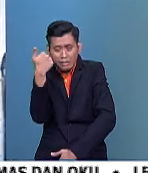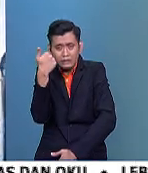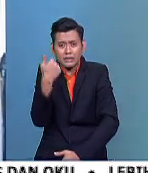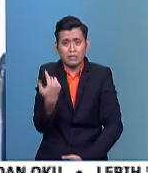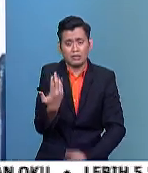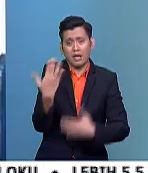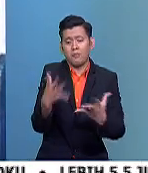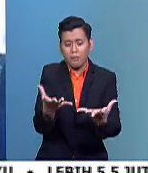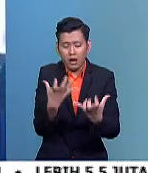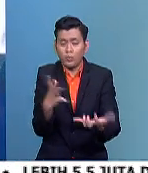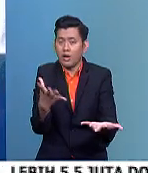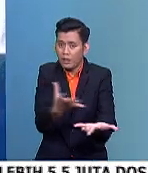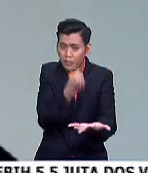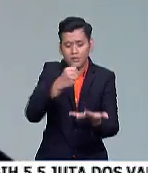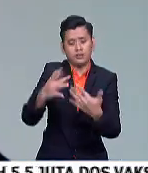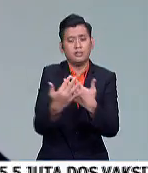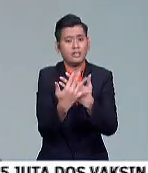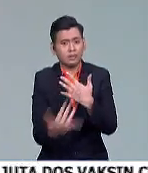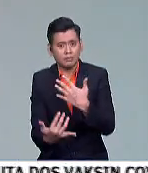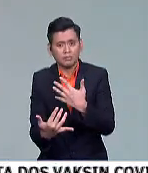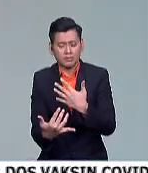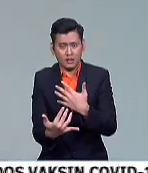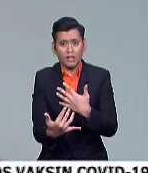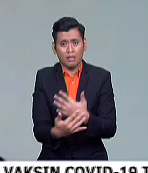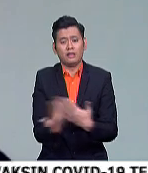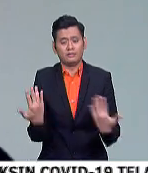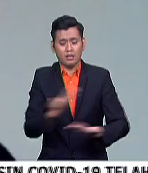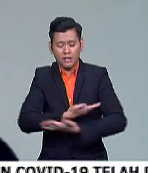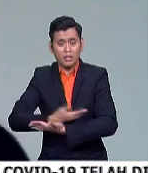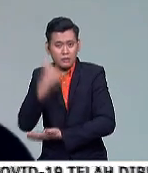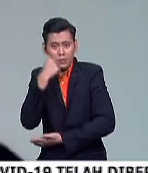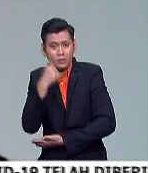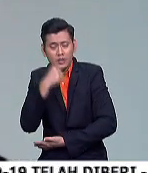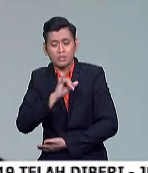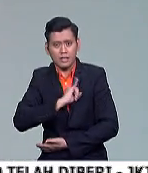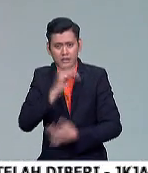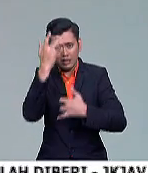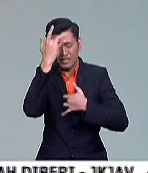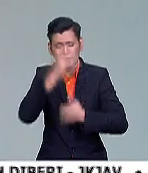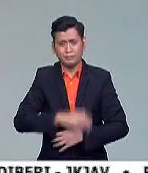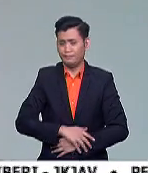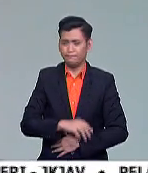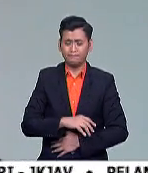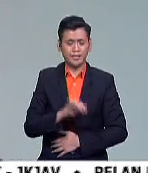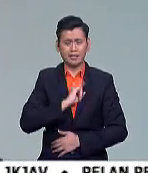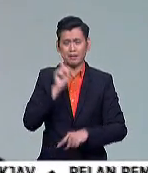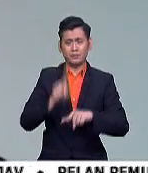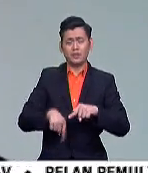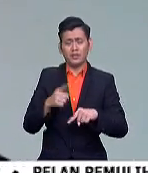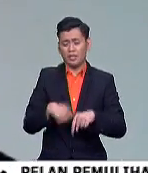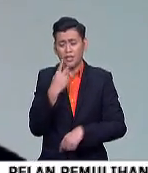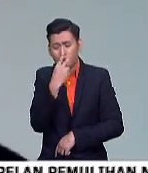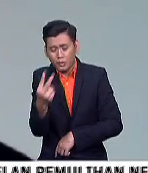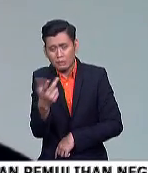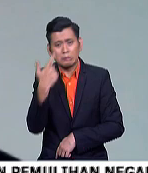Saya tak dapat tengok. Saya tak tengok nak tengok sebab dia nak menahan kesakitan menangis kan. Saya tak